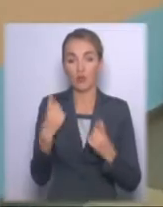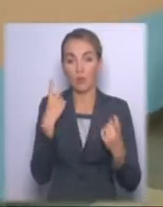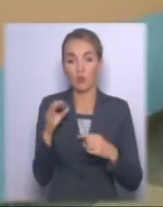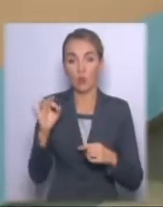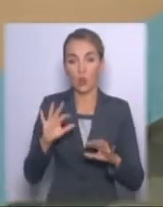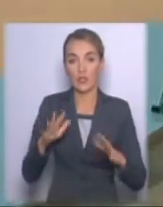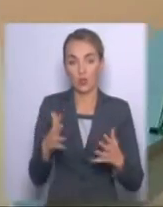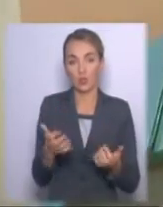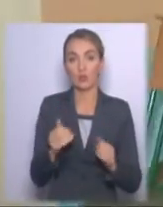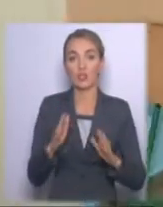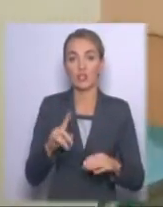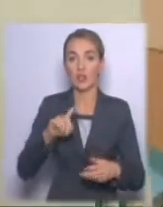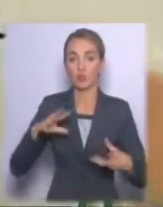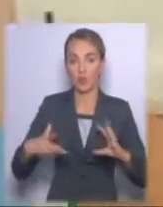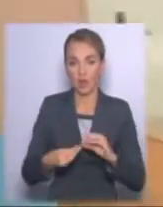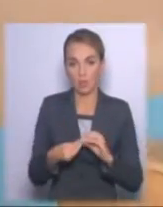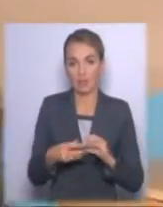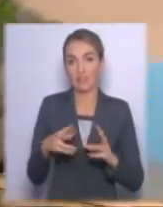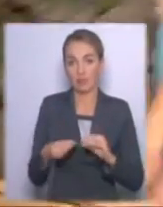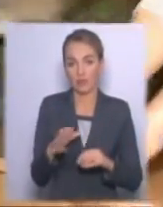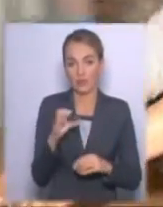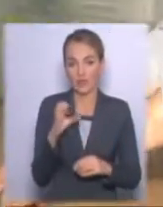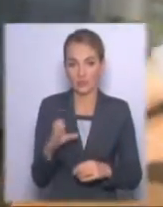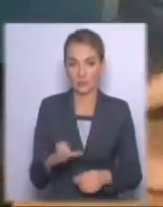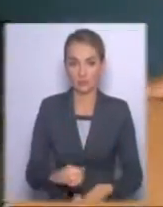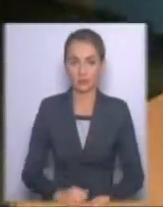інцидент отримують лише за результатами висновків СЕС.